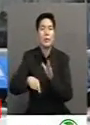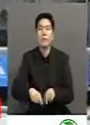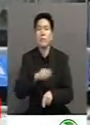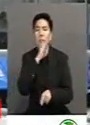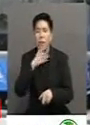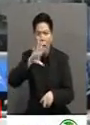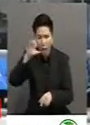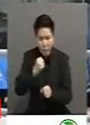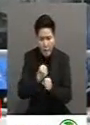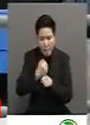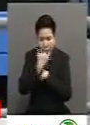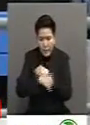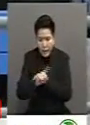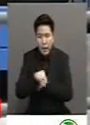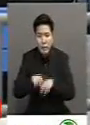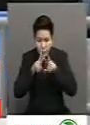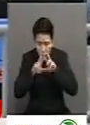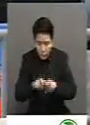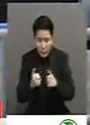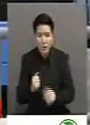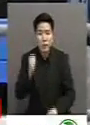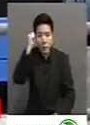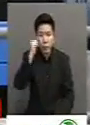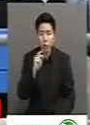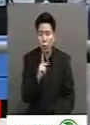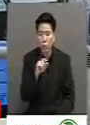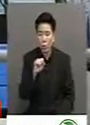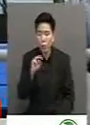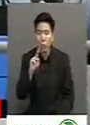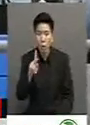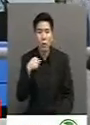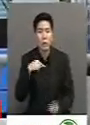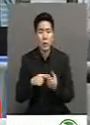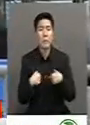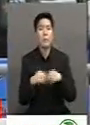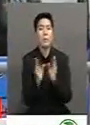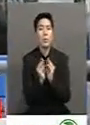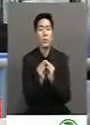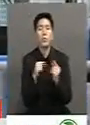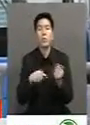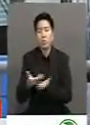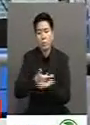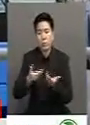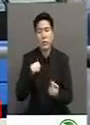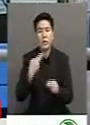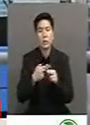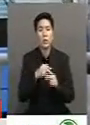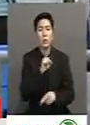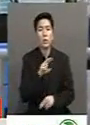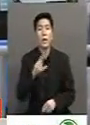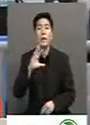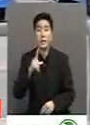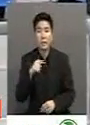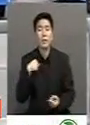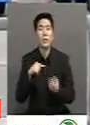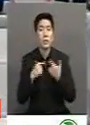าษีแล้วก็แหล่งที่มานะคะตอนนี้ค่ะคสมกเขาก็ค่อนข้างที่จะเร่งดำเนินการมีการประชุมบอร์ดนะคะโดยทางคุณสุรชัยเอี่ยมว